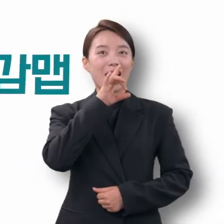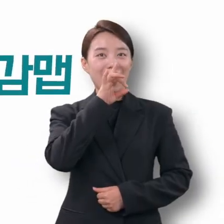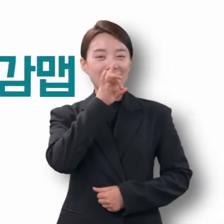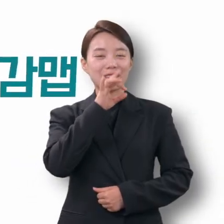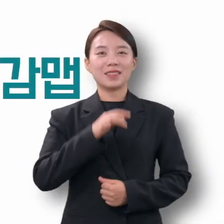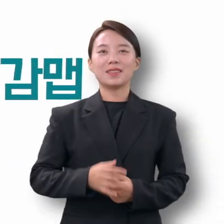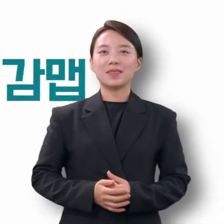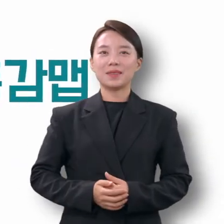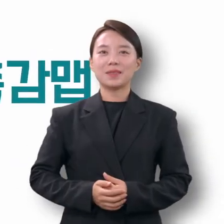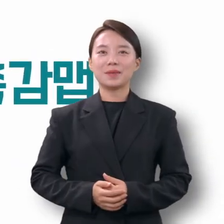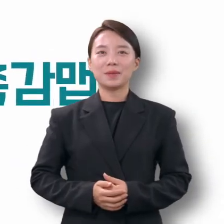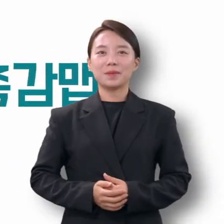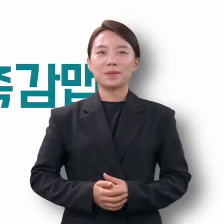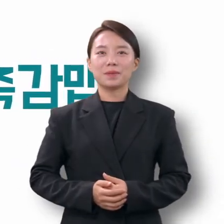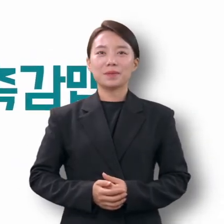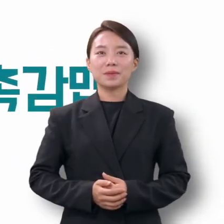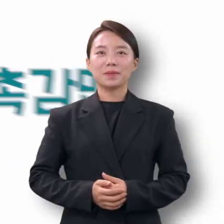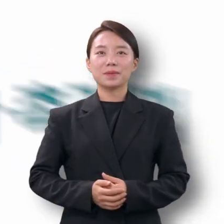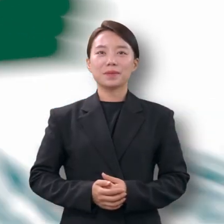누구나 강릉.